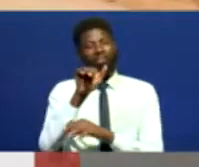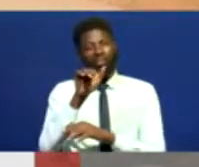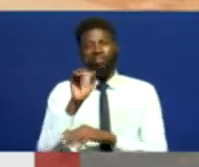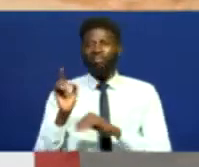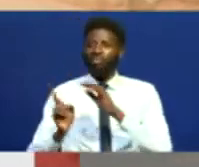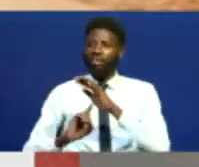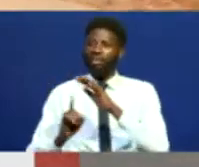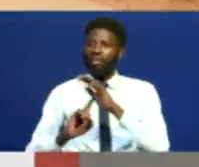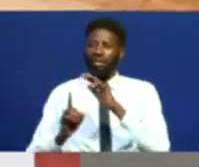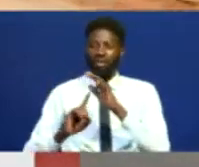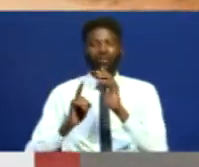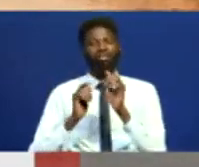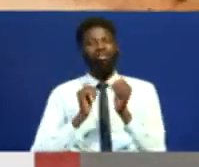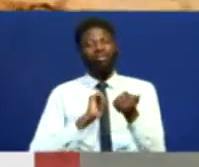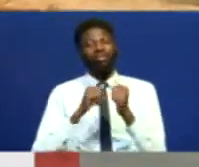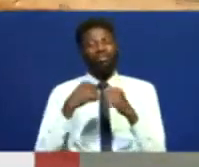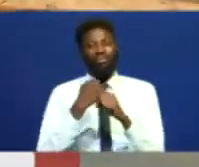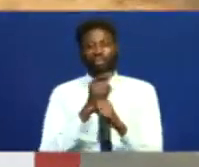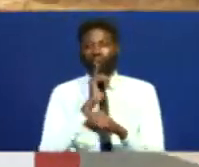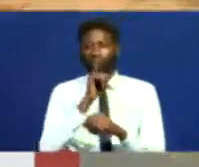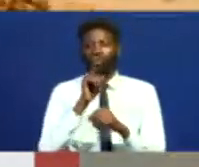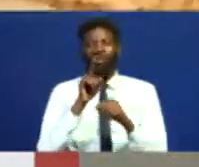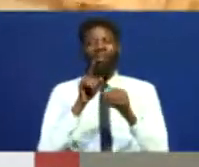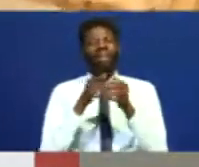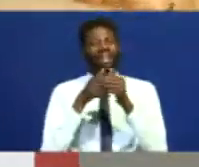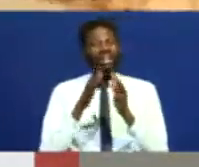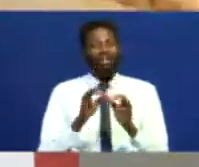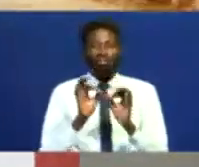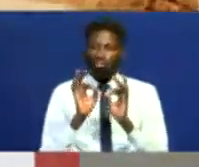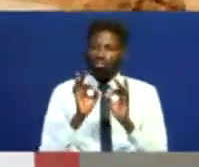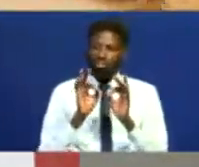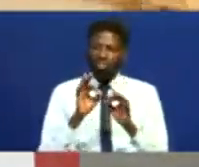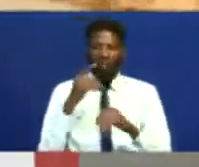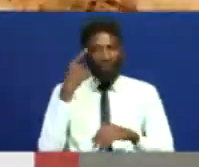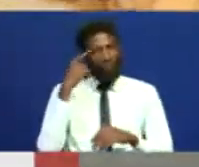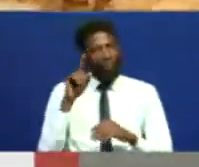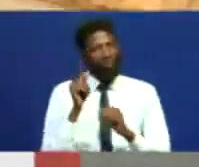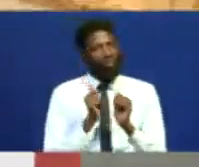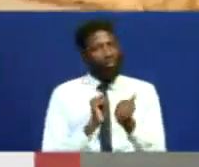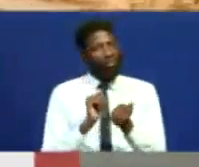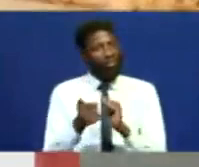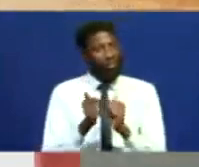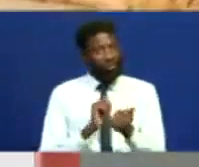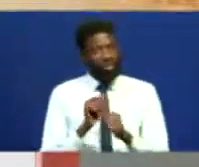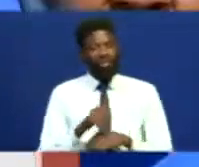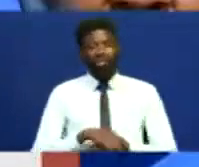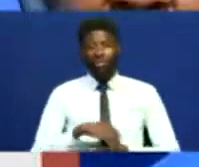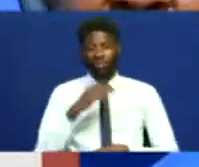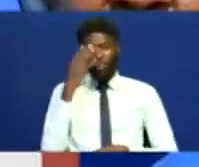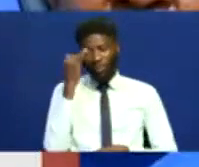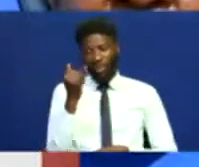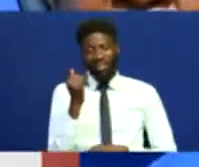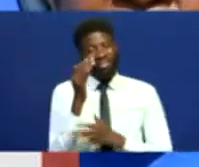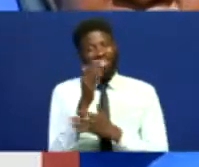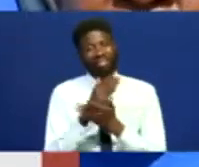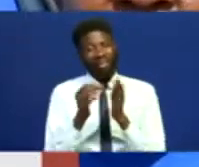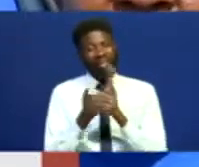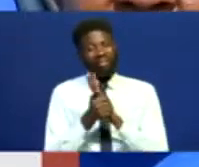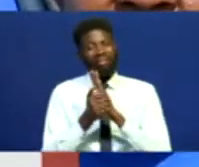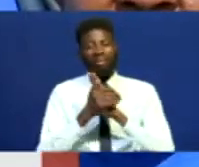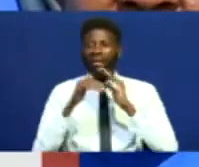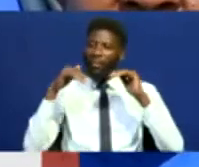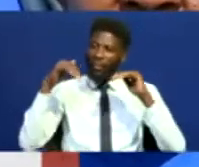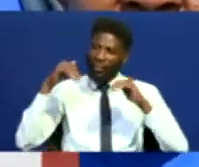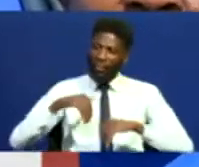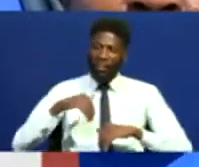wa shughuli za michezo humo nchini, akisema kuwa talanta nyingi zimefifia kutokana na uongozi duni. Tumeona sports